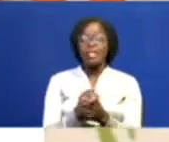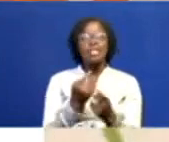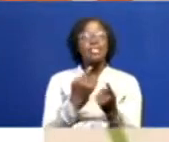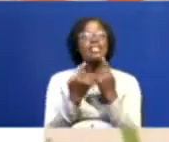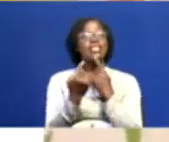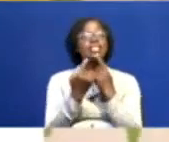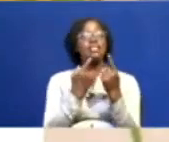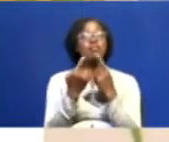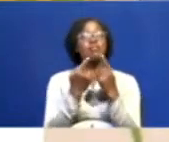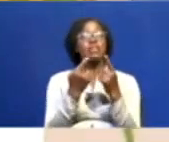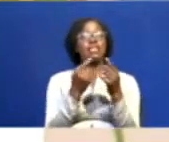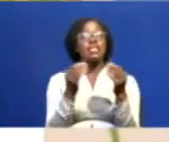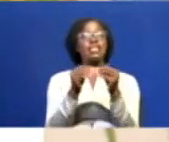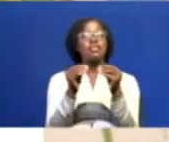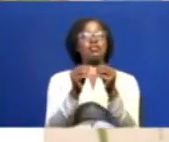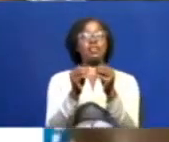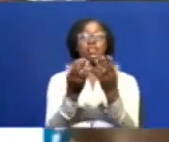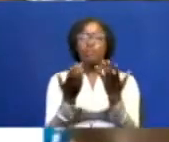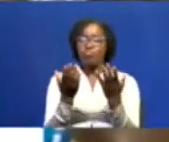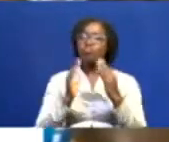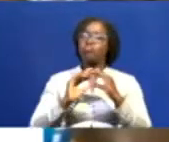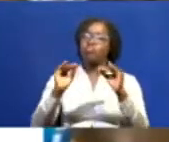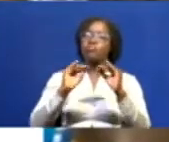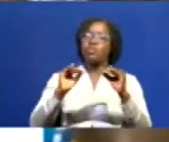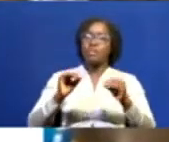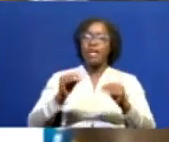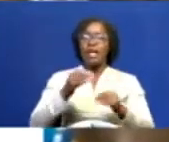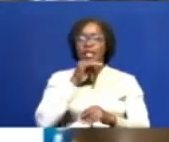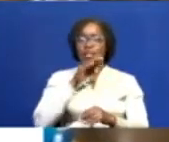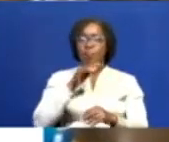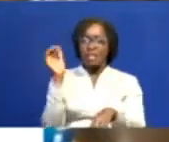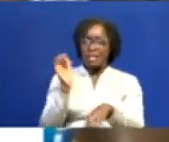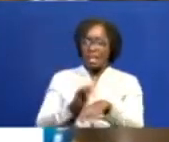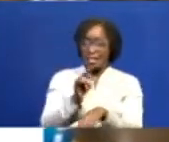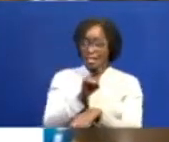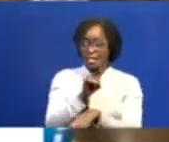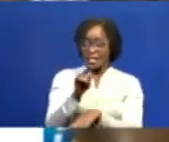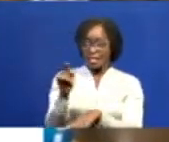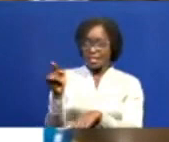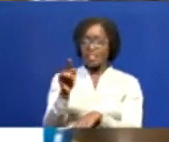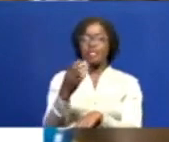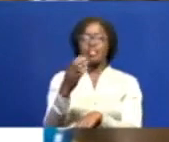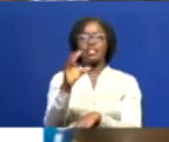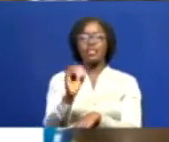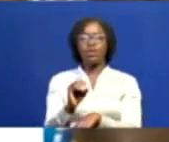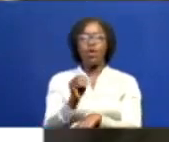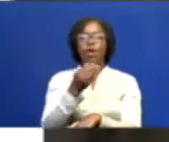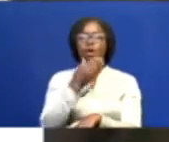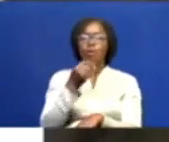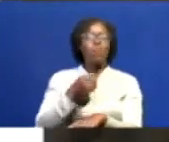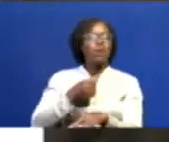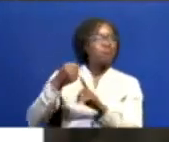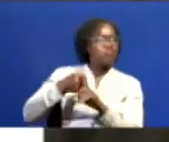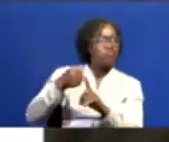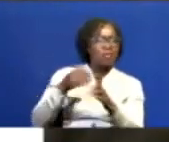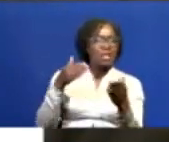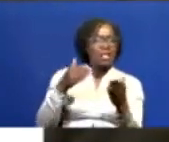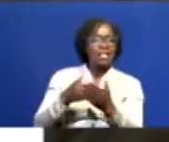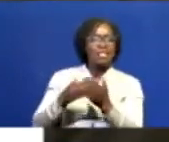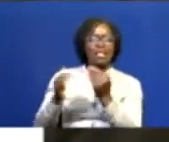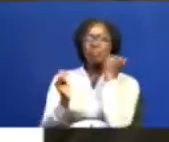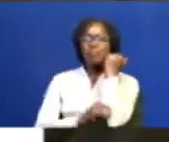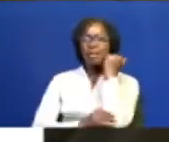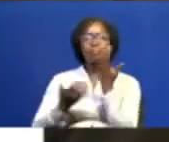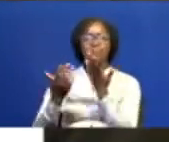Akizungumza kwenye kongamano la kuhamasisha vijana dhidi ya dhulma hizo, mkurugenzi wa shirika moja la wanaume wanaopambana na desturi hiyo potovu,